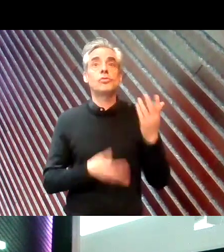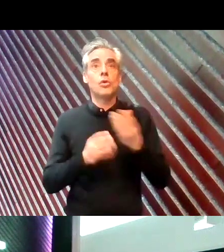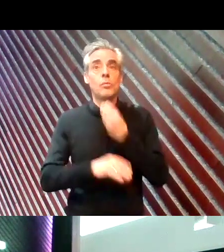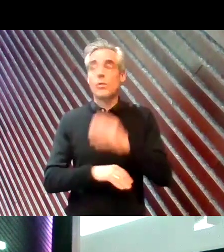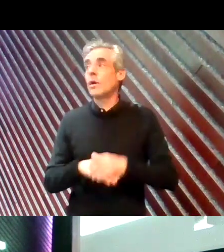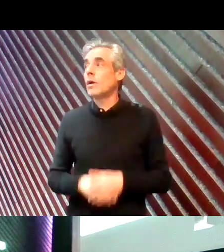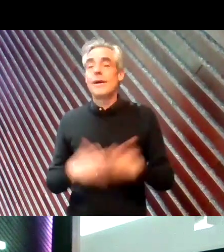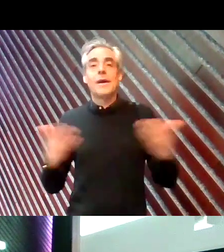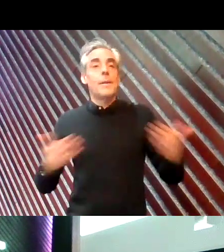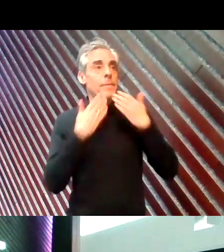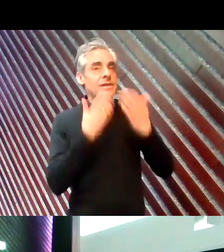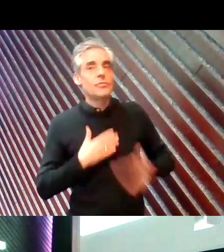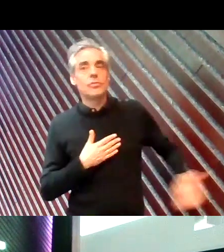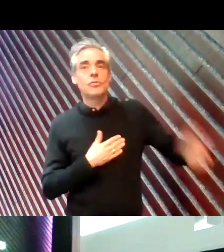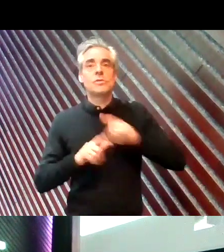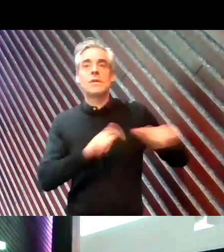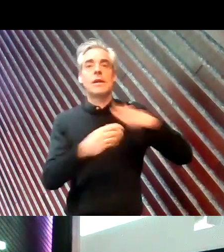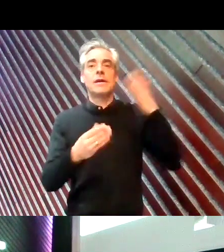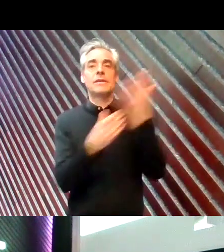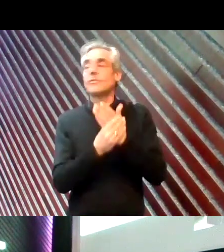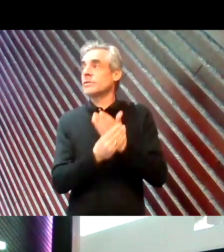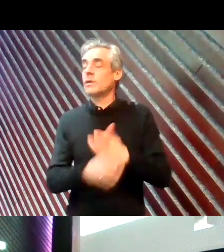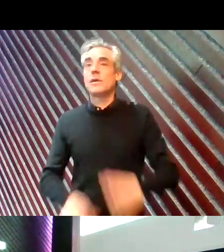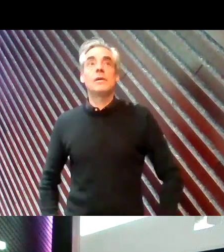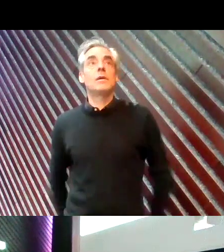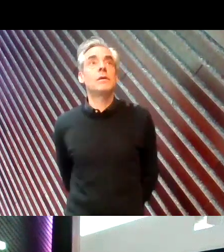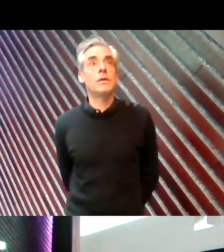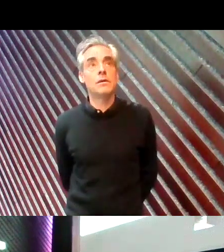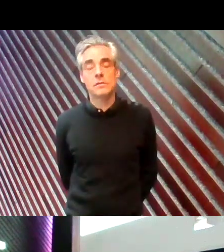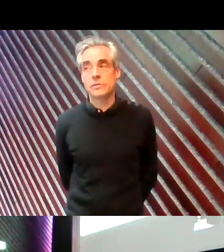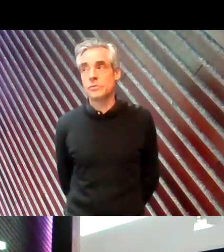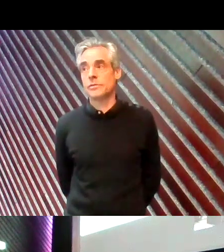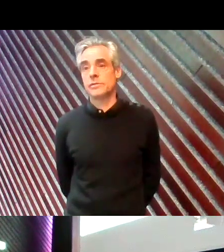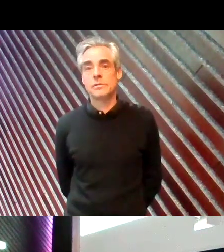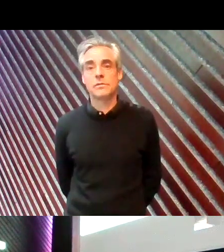non ? je vais vous remercier tous pour vos interventions ah si j'ai pas eu ah si pardon